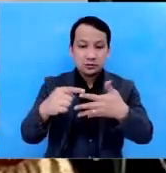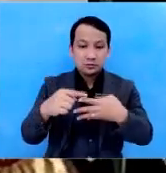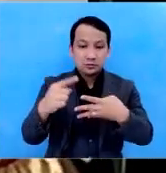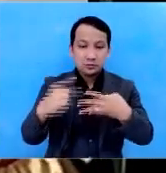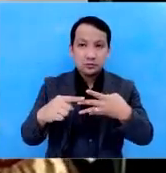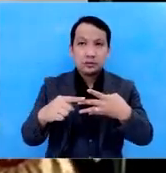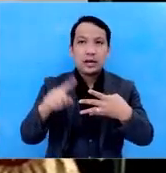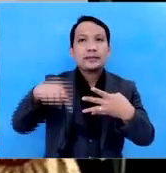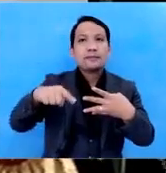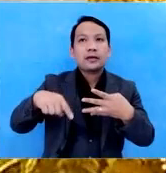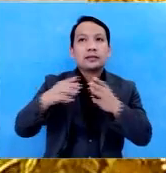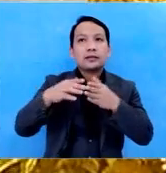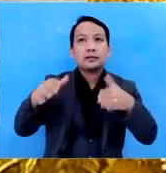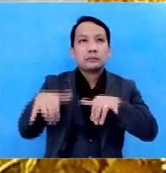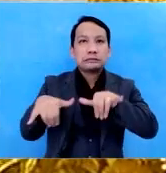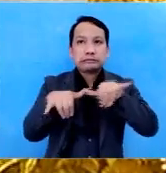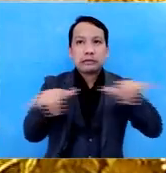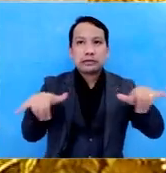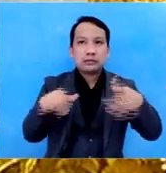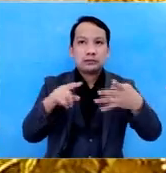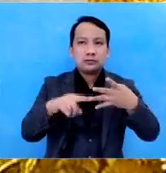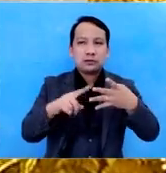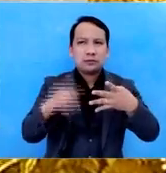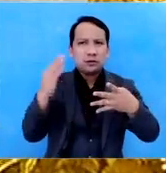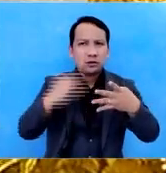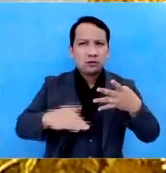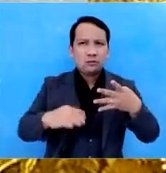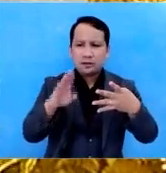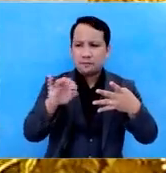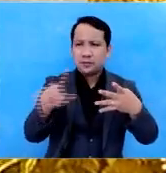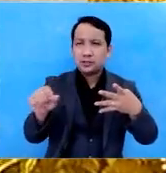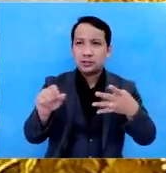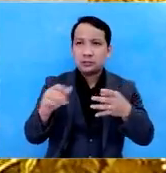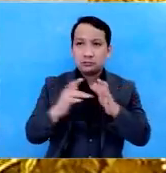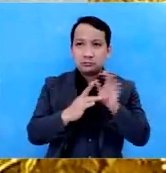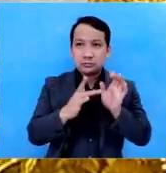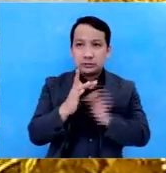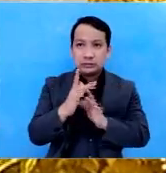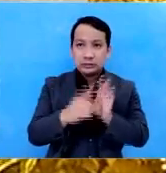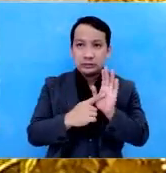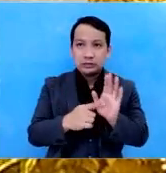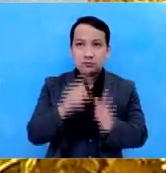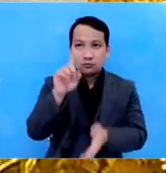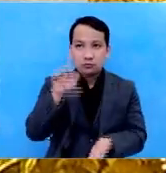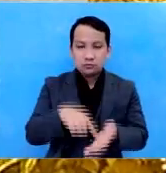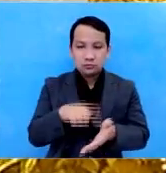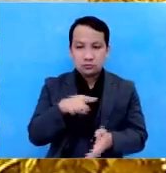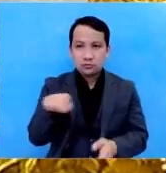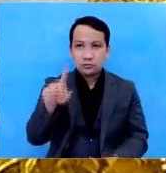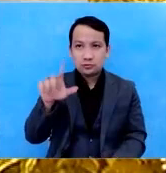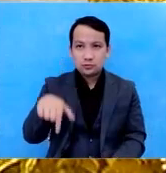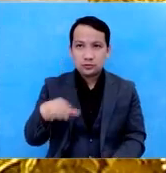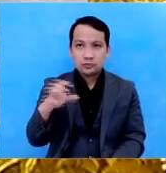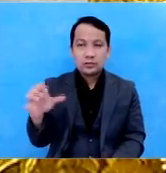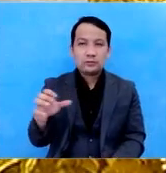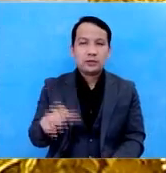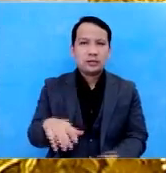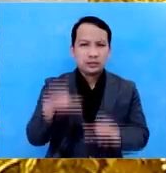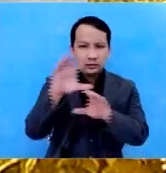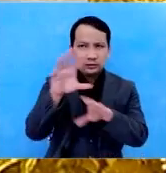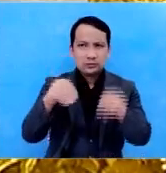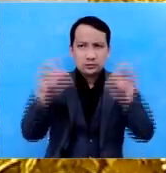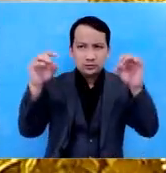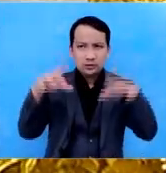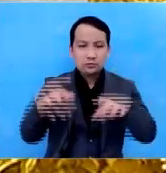depende sa laki. May mga bilin din dito na abot sa 1,500 ang bentahan. Habang ang Christmas lights, 150